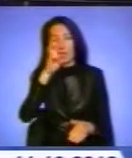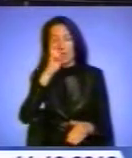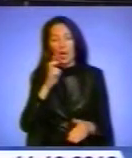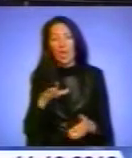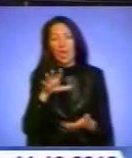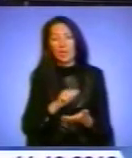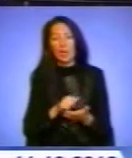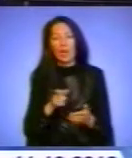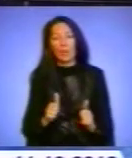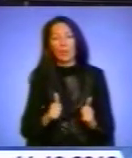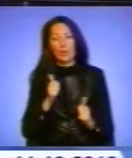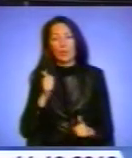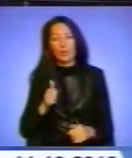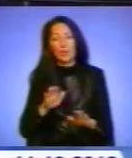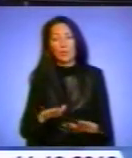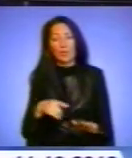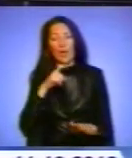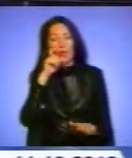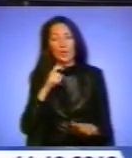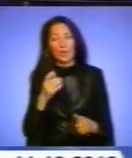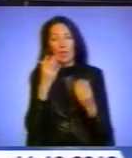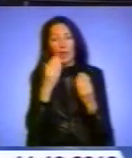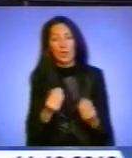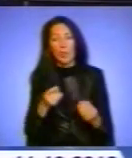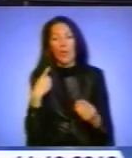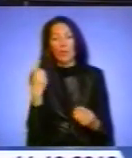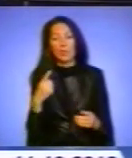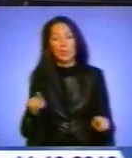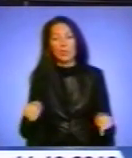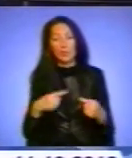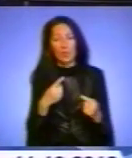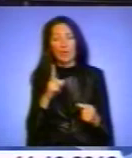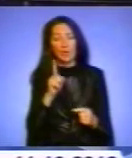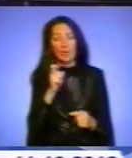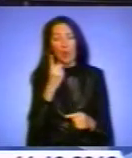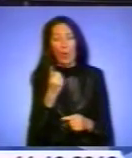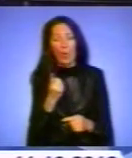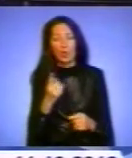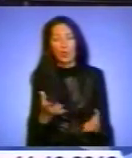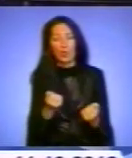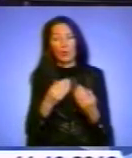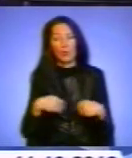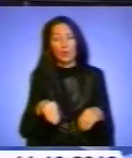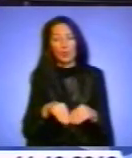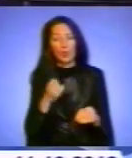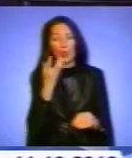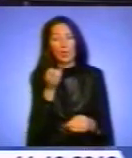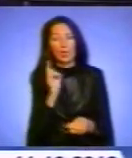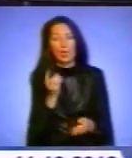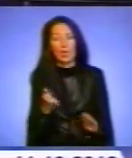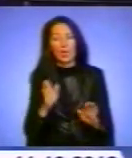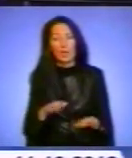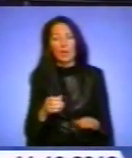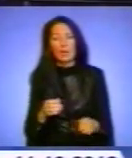Україні. Днями в області створили 101-шу прийомну сім'ю. Коли дитина опиняється в біді, нею має опікуватися не лише нова